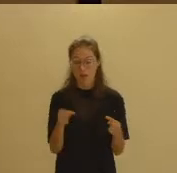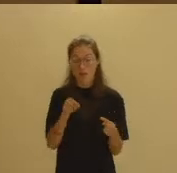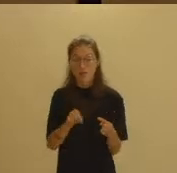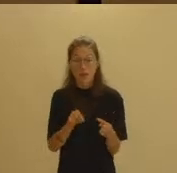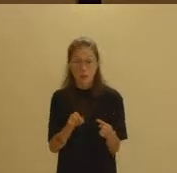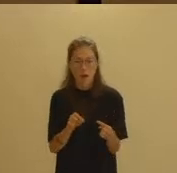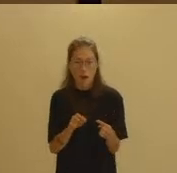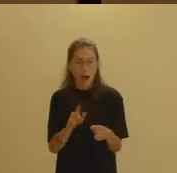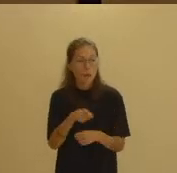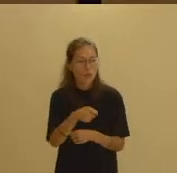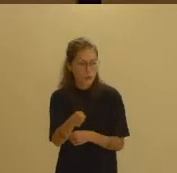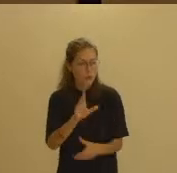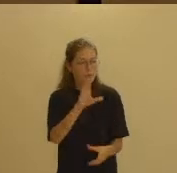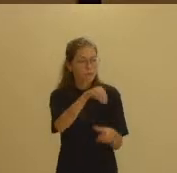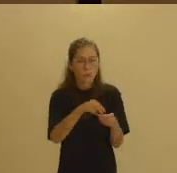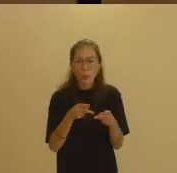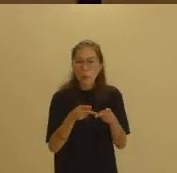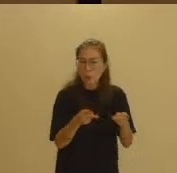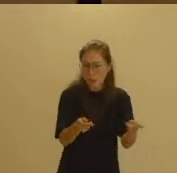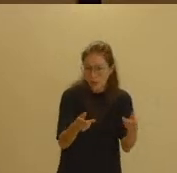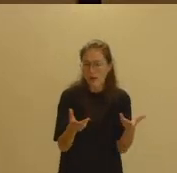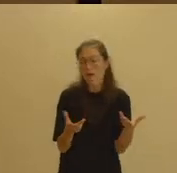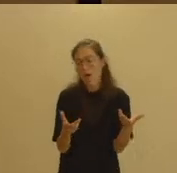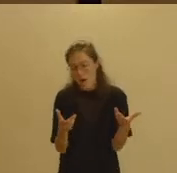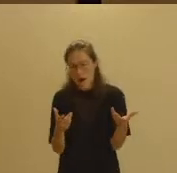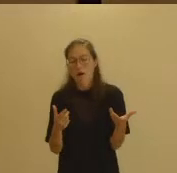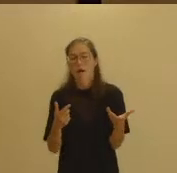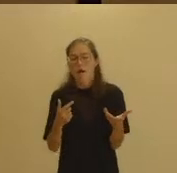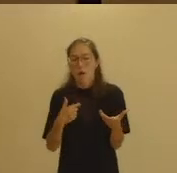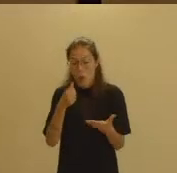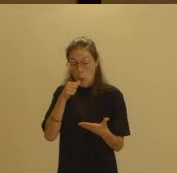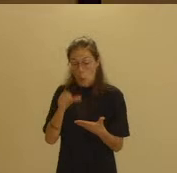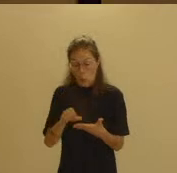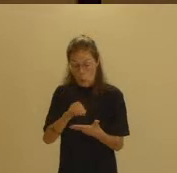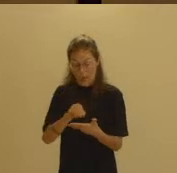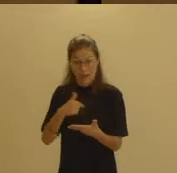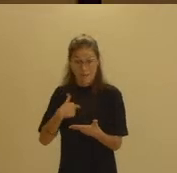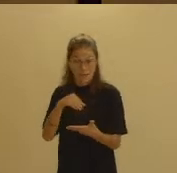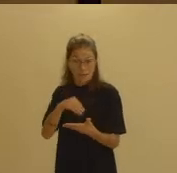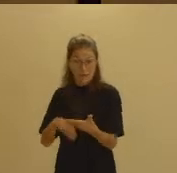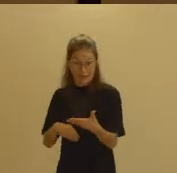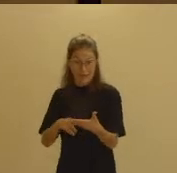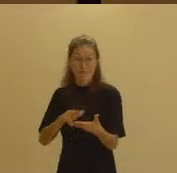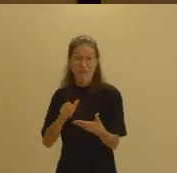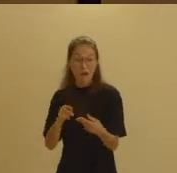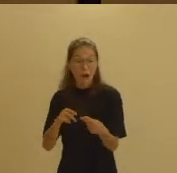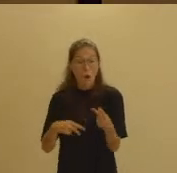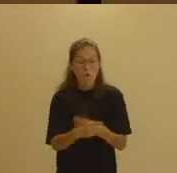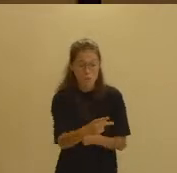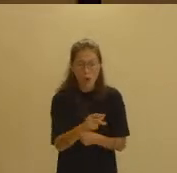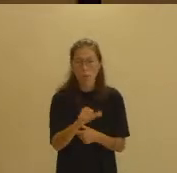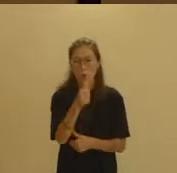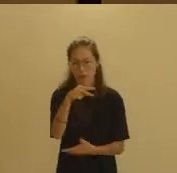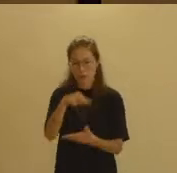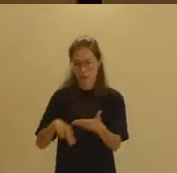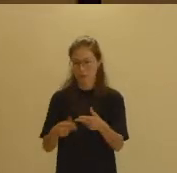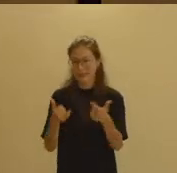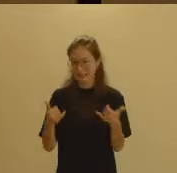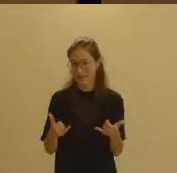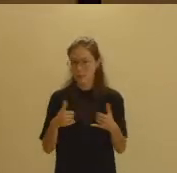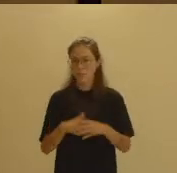publique et médiatique, je souhaite vous faire part du courrier qui sera adressé en réponse.